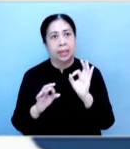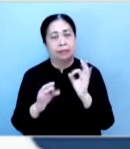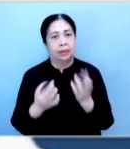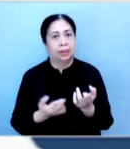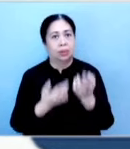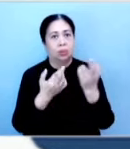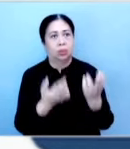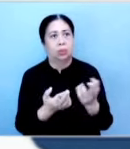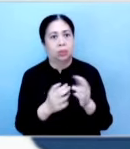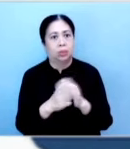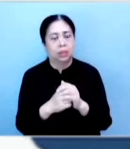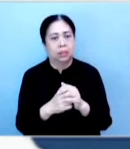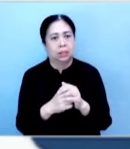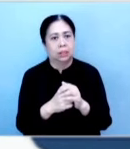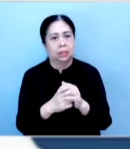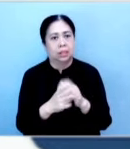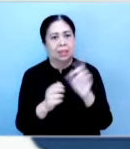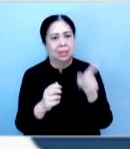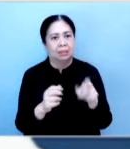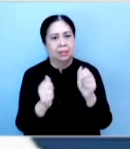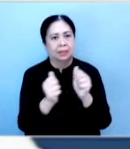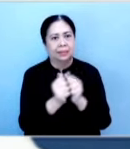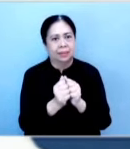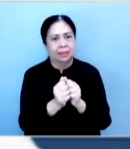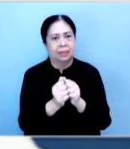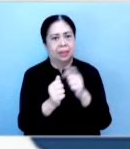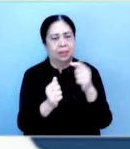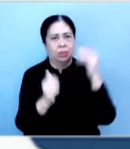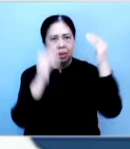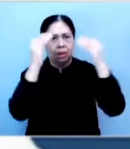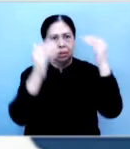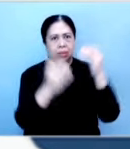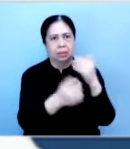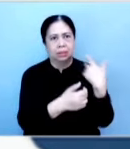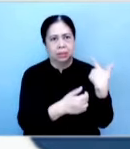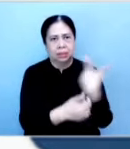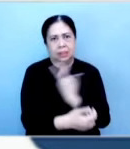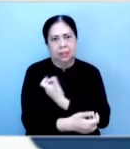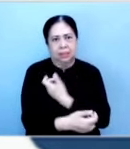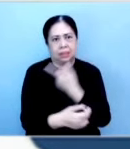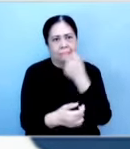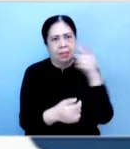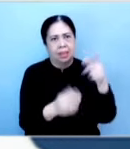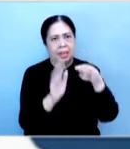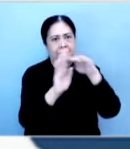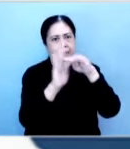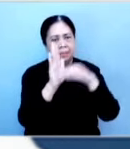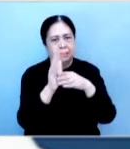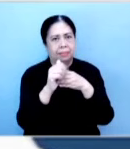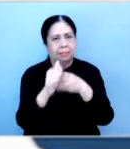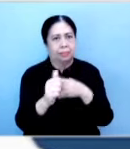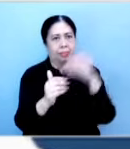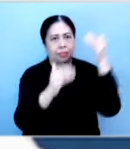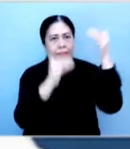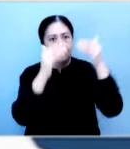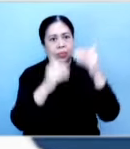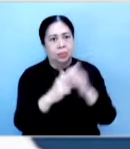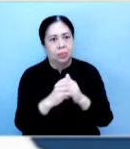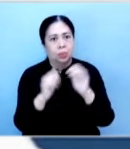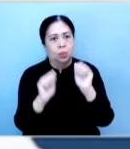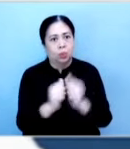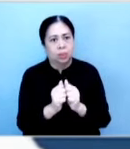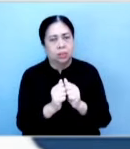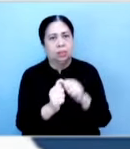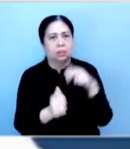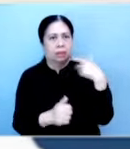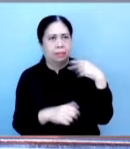tdap dapat kasama na rin diyan yyung mga adult kasi nandon naman diyan sa guideline na ang mga adult pwede ring magka